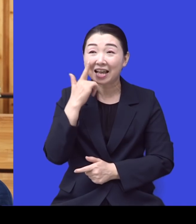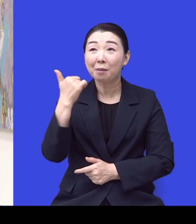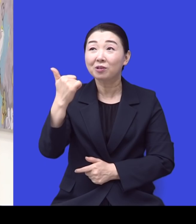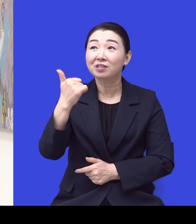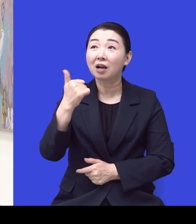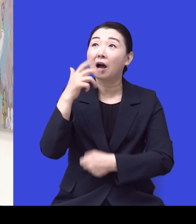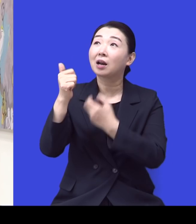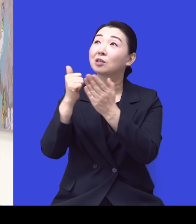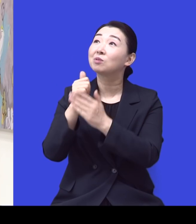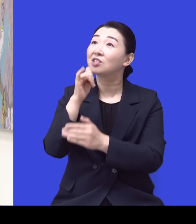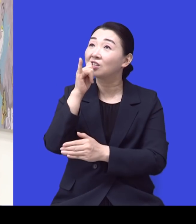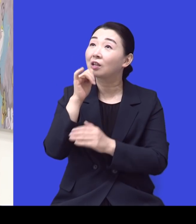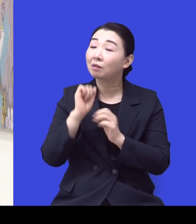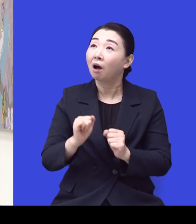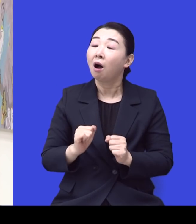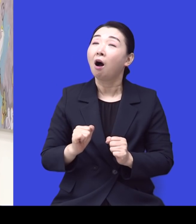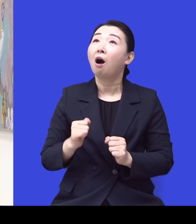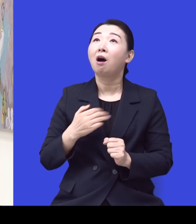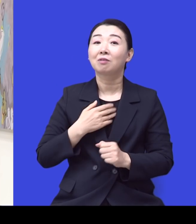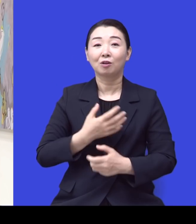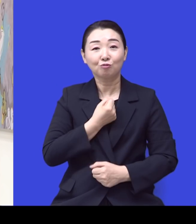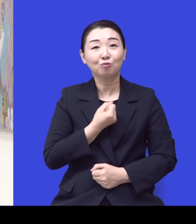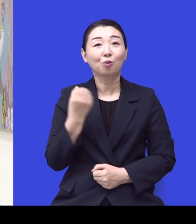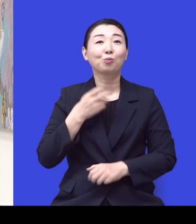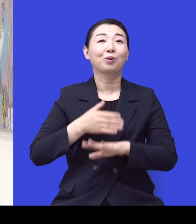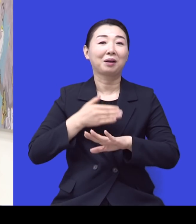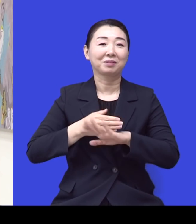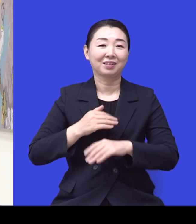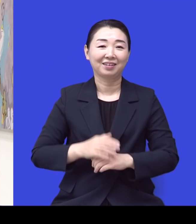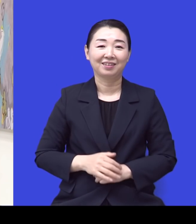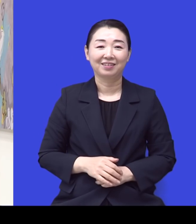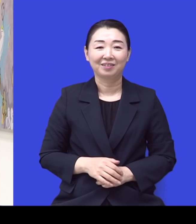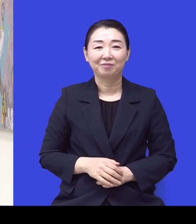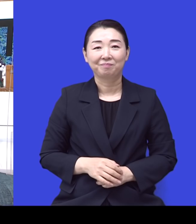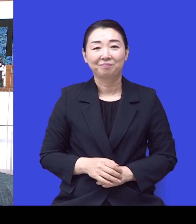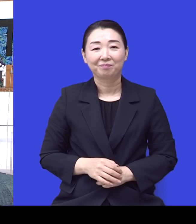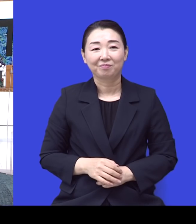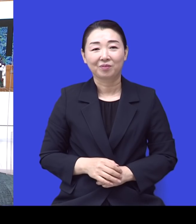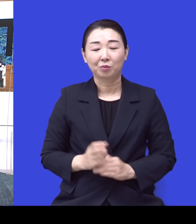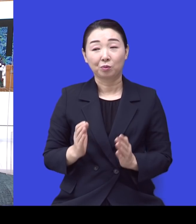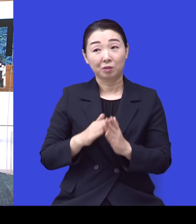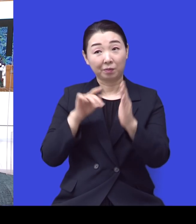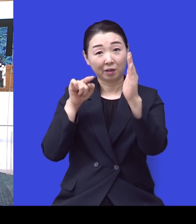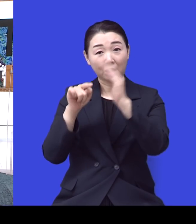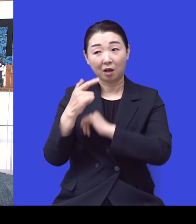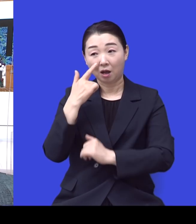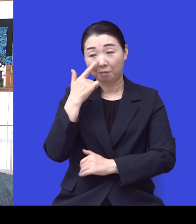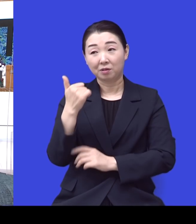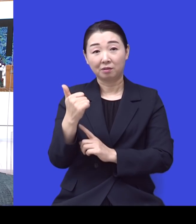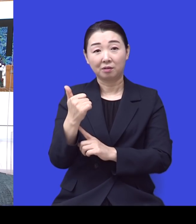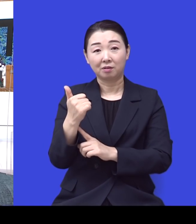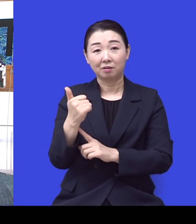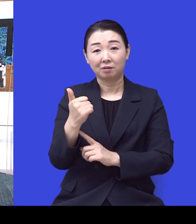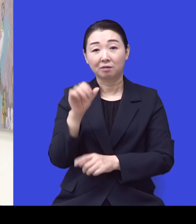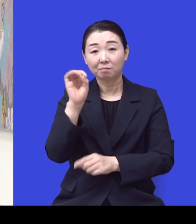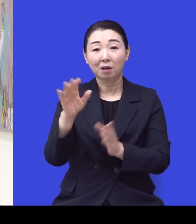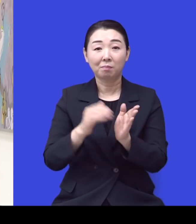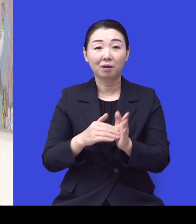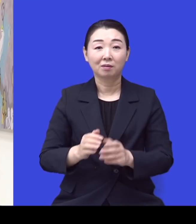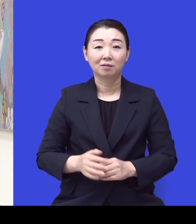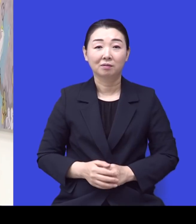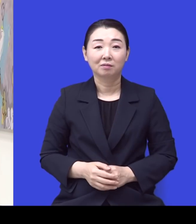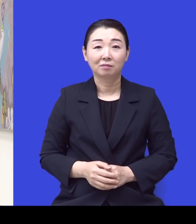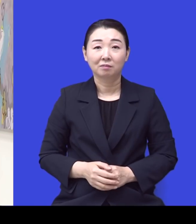너무 말이 충격이었죠. 예. 근데 한편 감사했어요. 너무 그 아버지가. 예. 그래서 집에 가서 제가 그 아버지한테 예. 그 얘기를 했었어요.